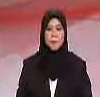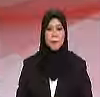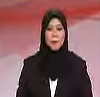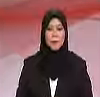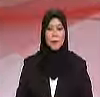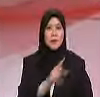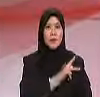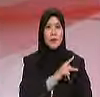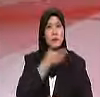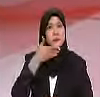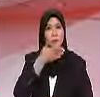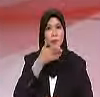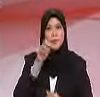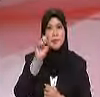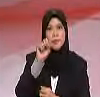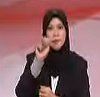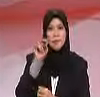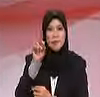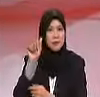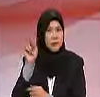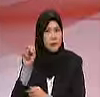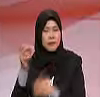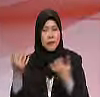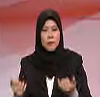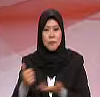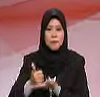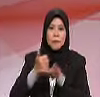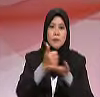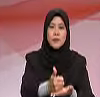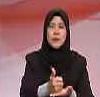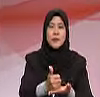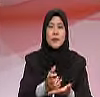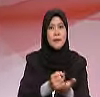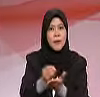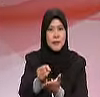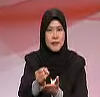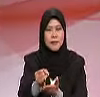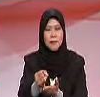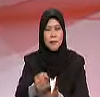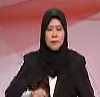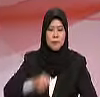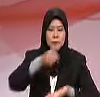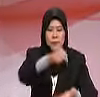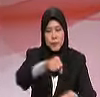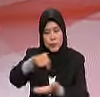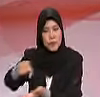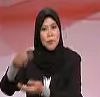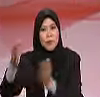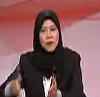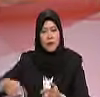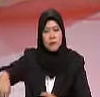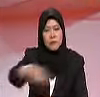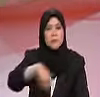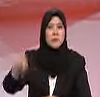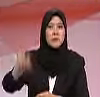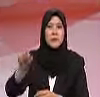Ketua Pemuda ISMA Sandakan Andy Hatta berkata bantuan sumbangan Yayasan Ikhlas ini disalurkan kepada mereka yang sangat memerlukan,